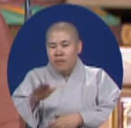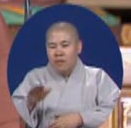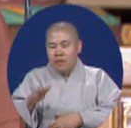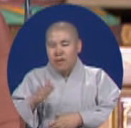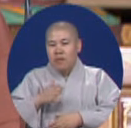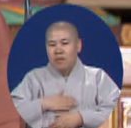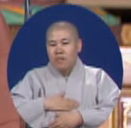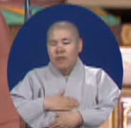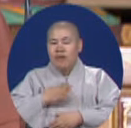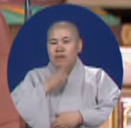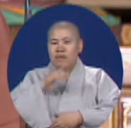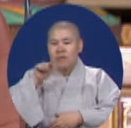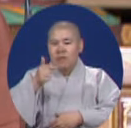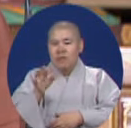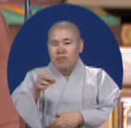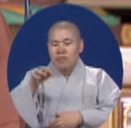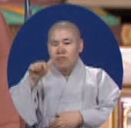참나는